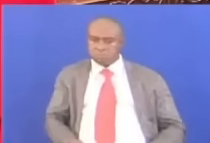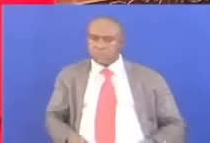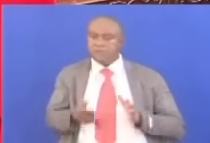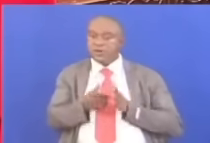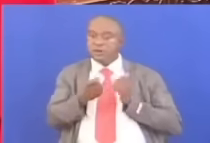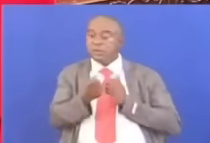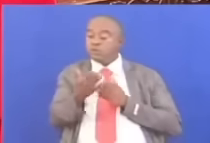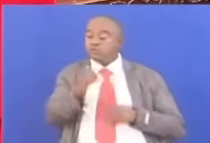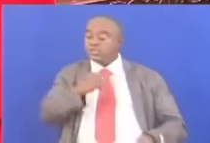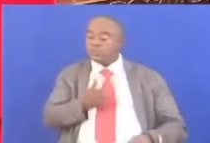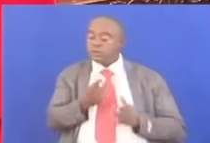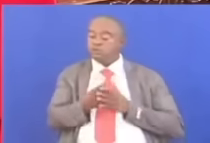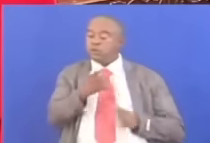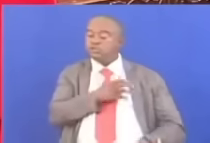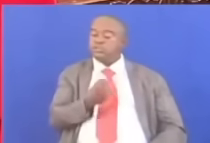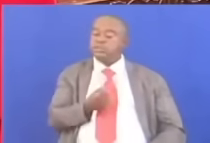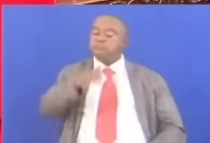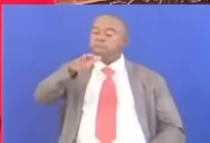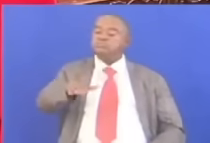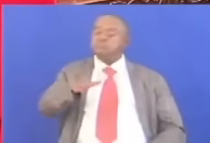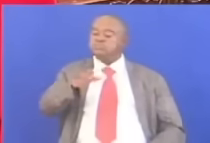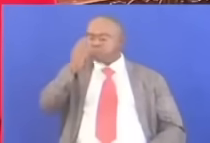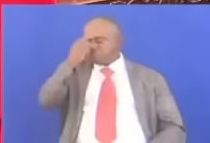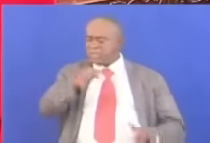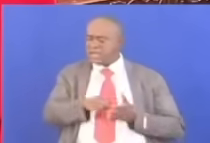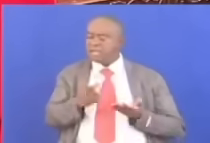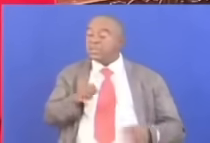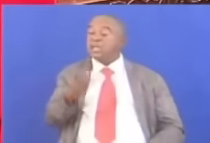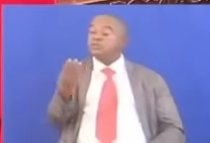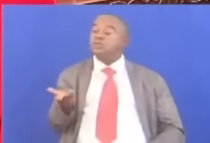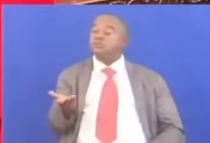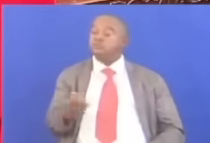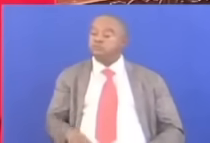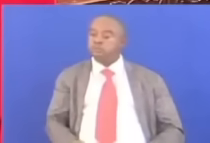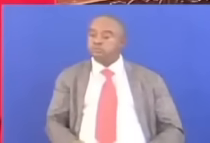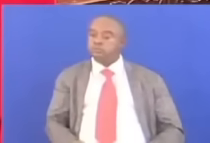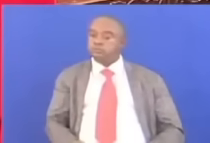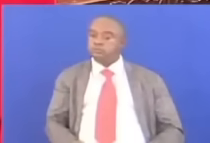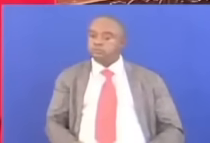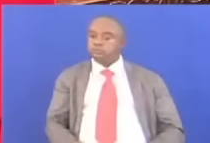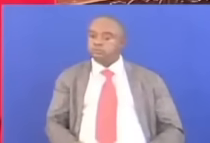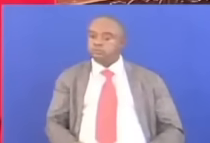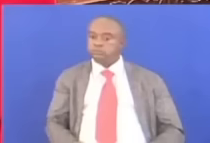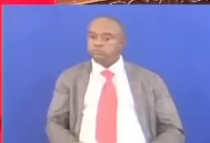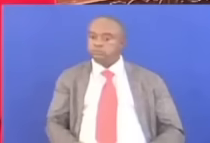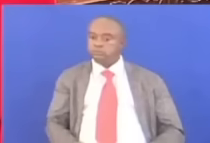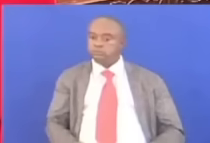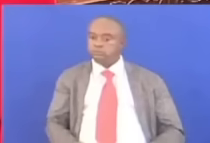kwa kha kija miaka mit nini ma yhi